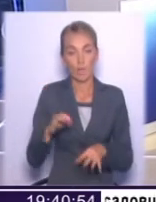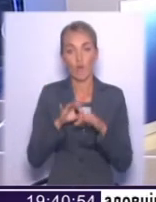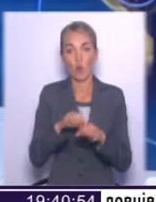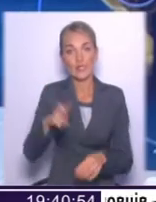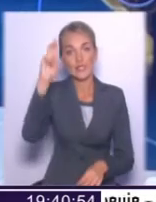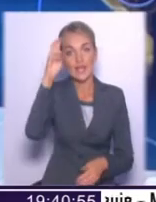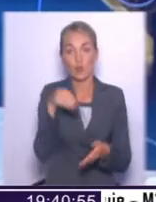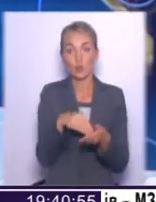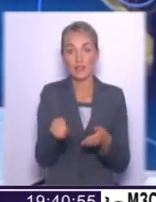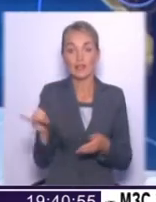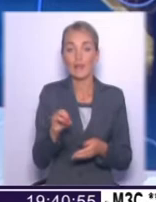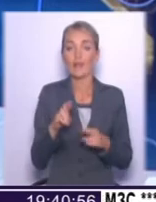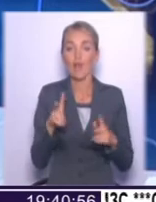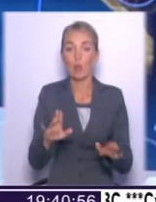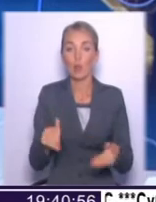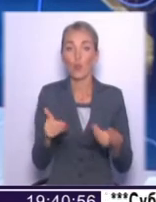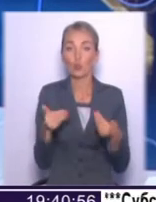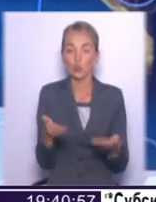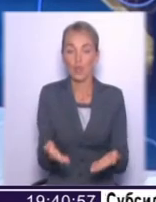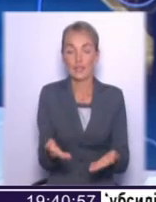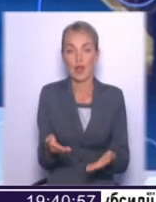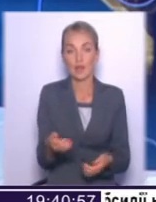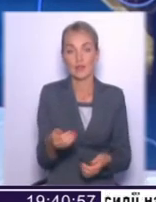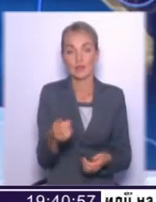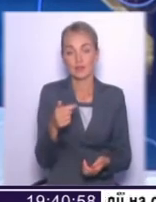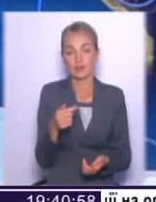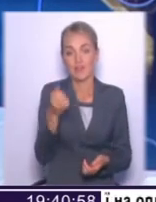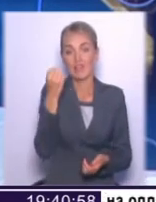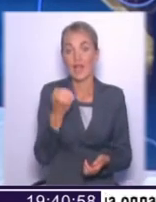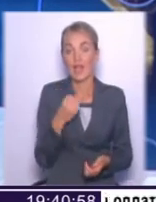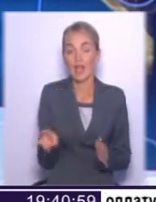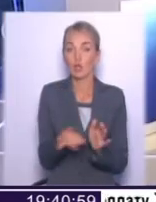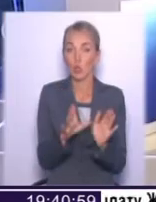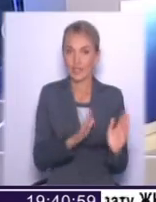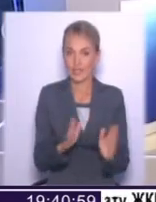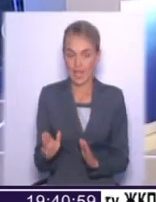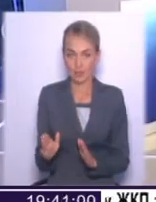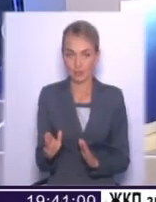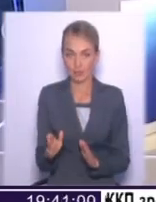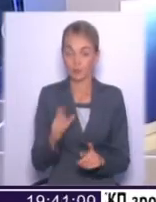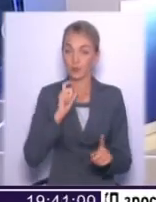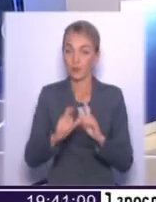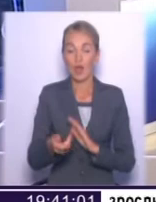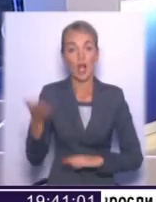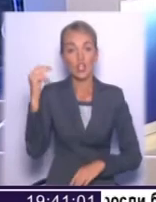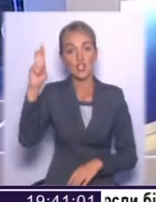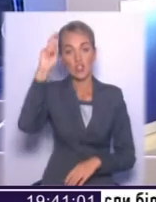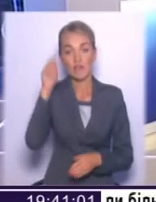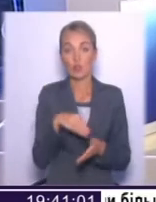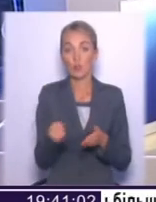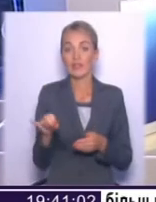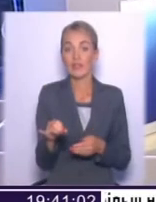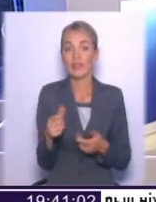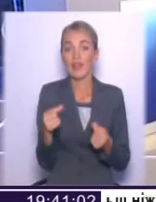держзакупівлі і як пропонується завдяки електронній системі? Раніше державні закупівлі, де й, власне, і